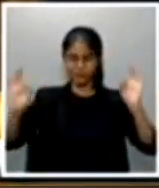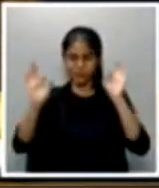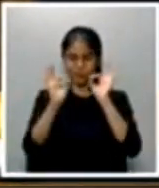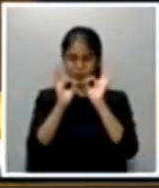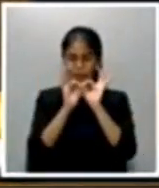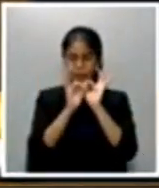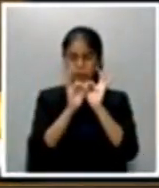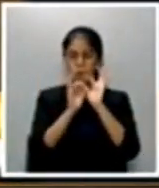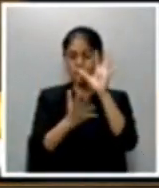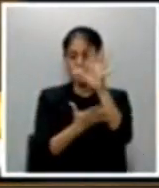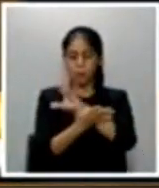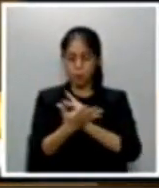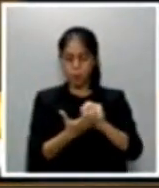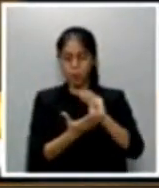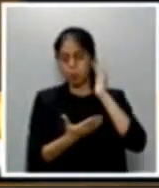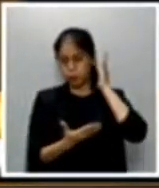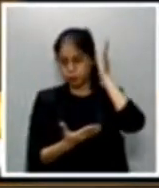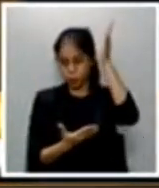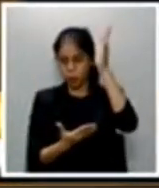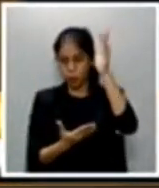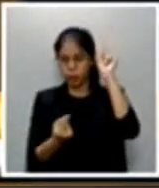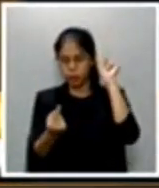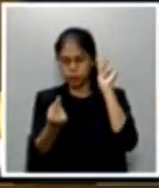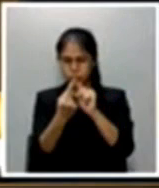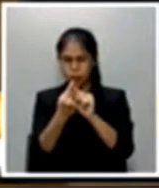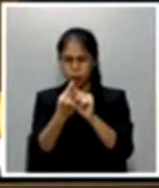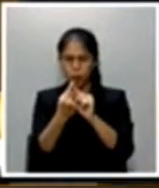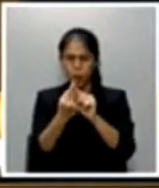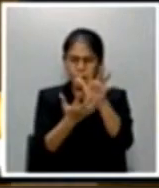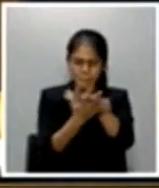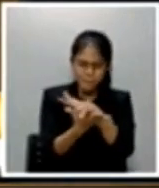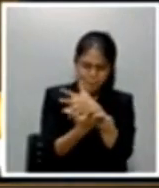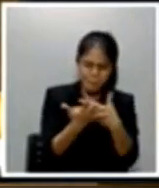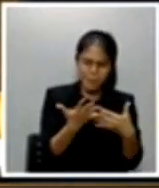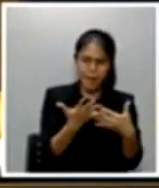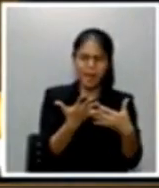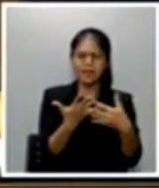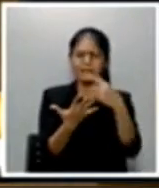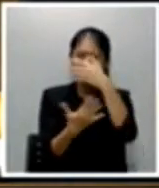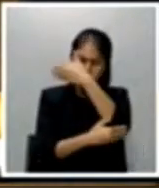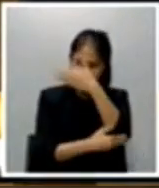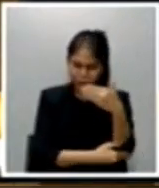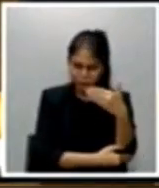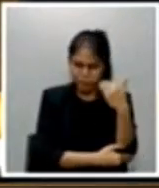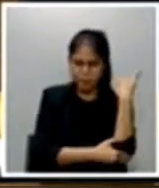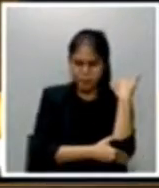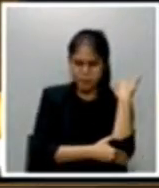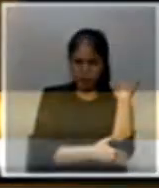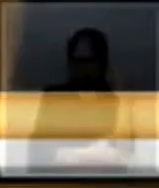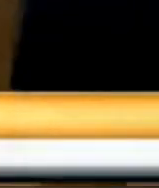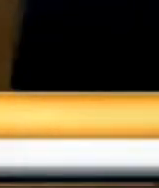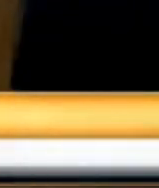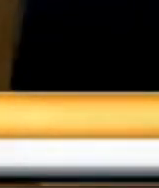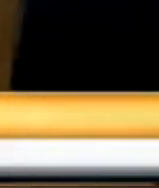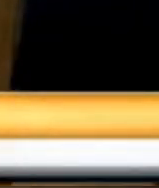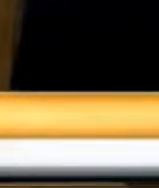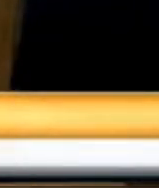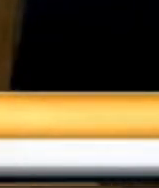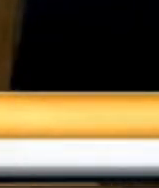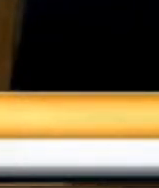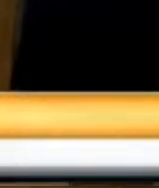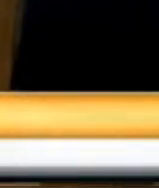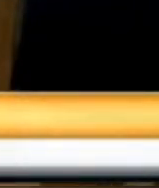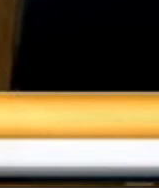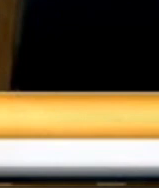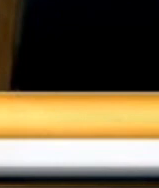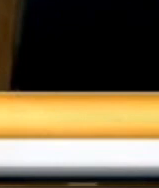ามหาลัยในอนาคตจำเป็นจะต้องสอดรับกับยุทธศาสตร์ชาติมหาลัยจะมีอยู่3ลู่วิ่งด้วยกันลู่วิ่งที่